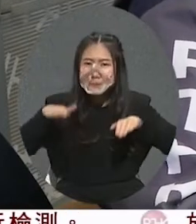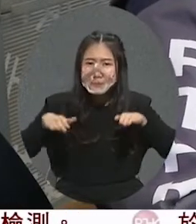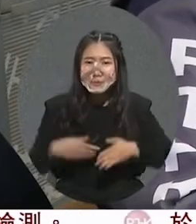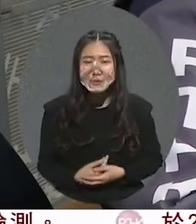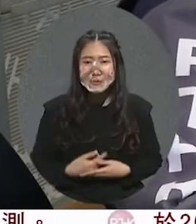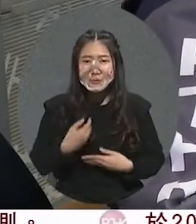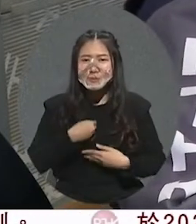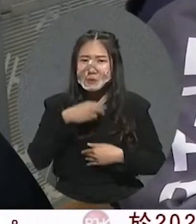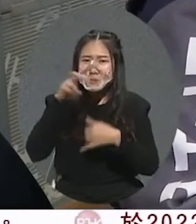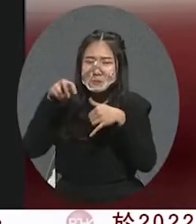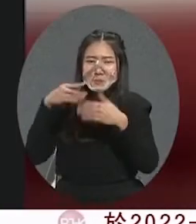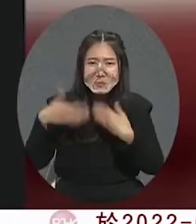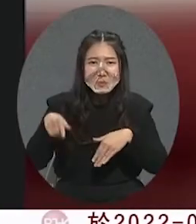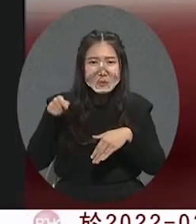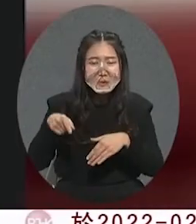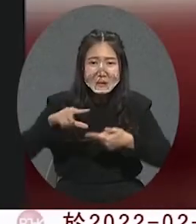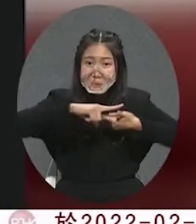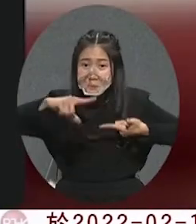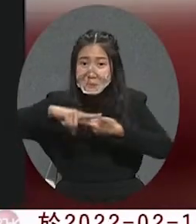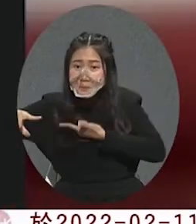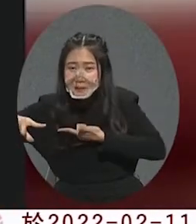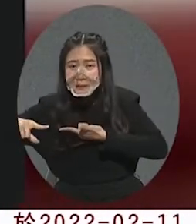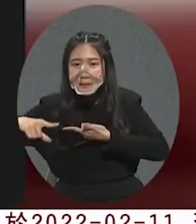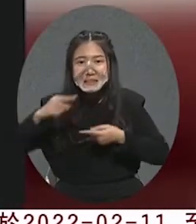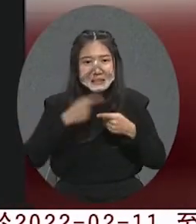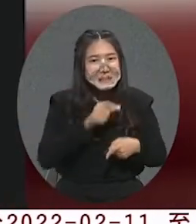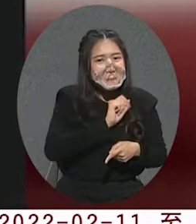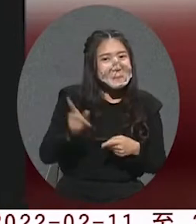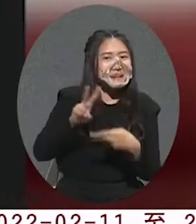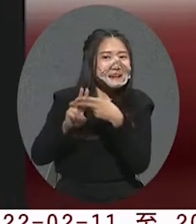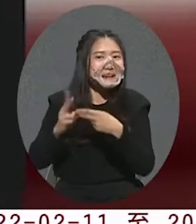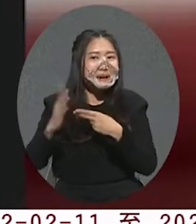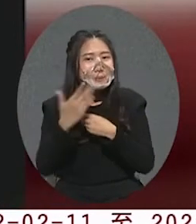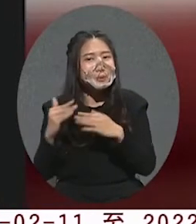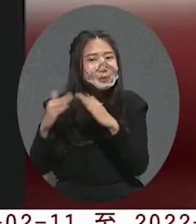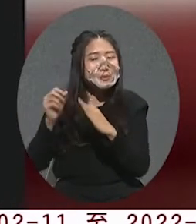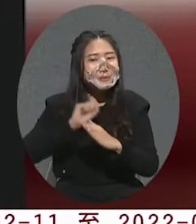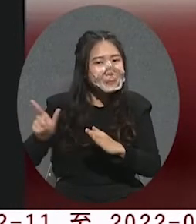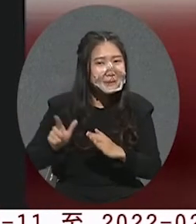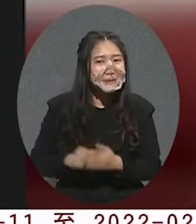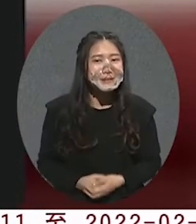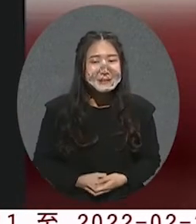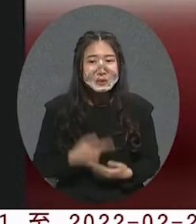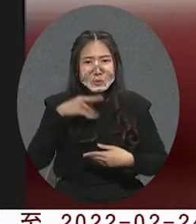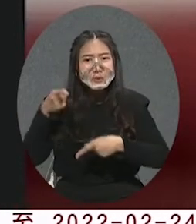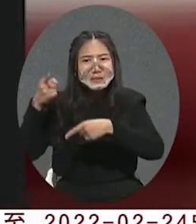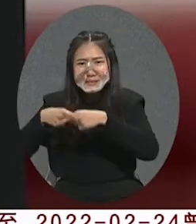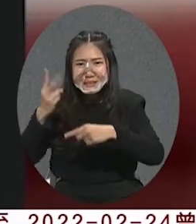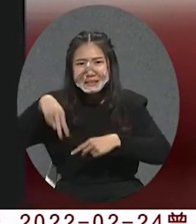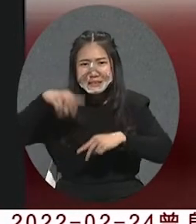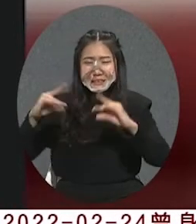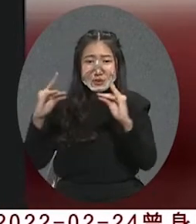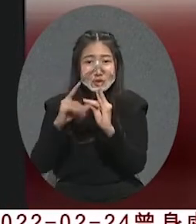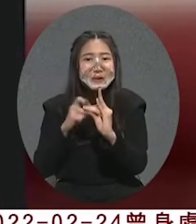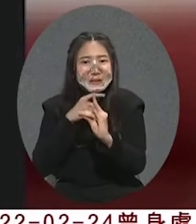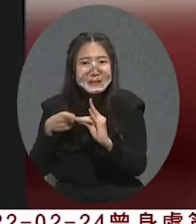都查過他們的面積其實還比亞博館大，如果亞博館都能夠可以加建到2000張病